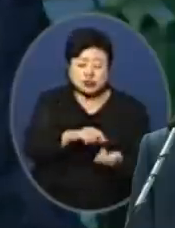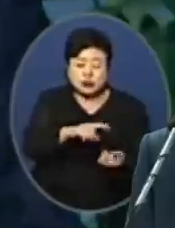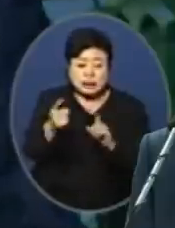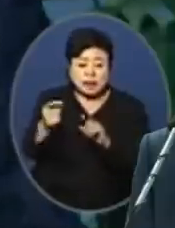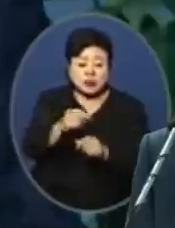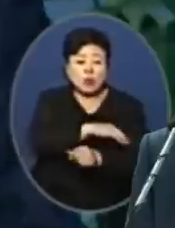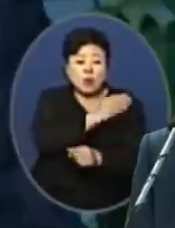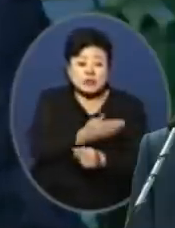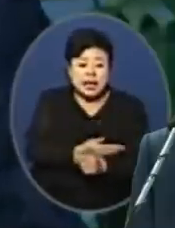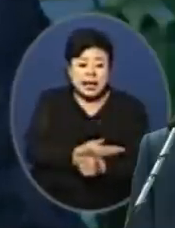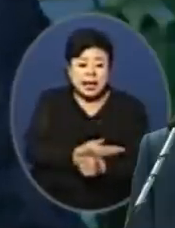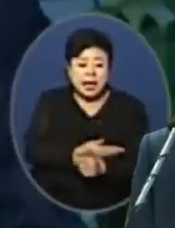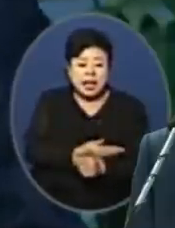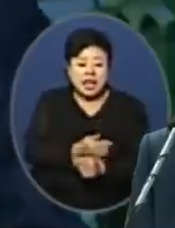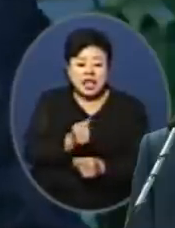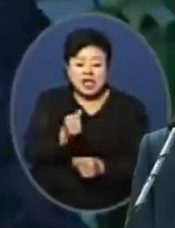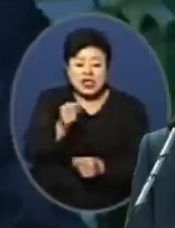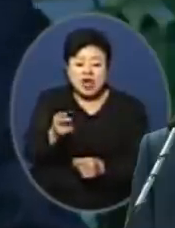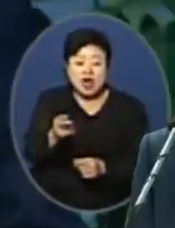사는 권세가